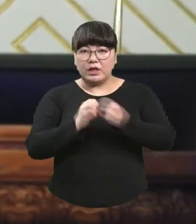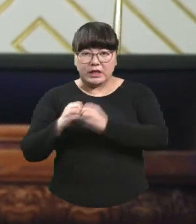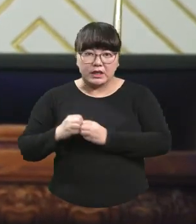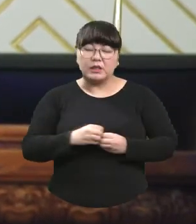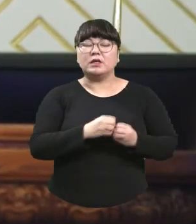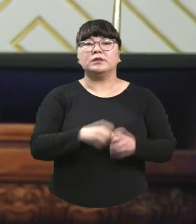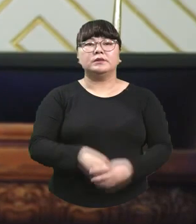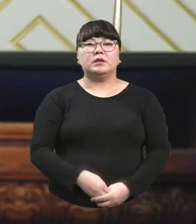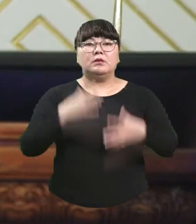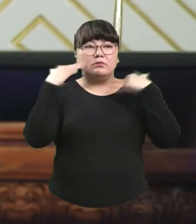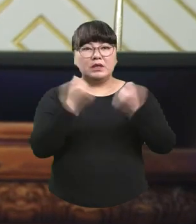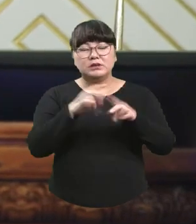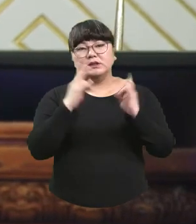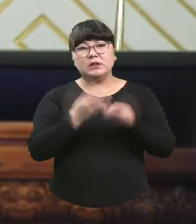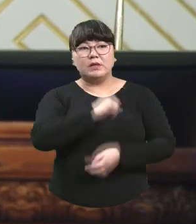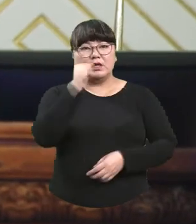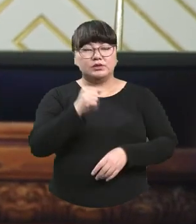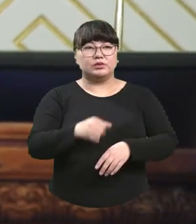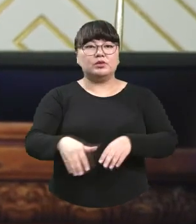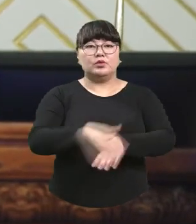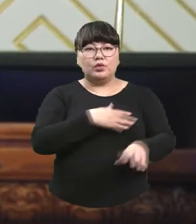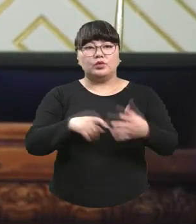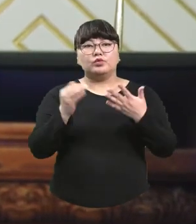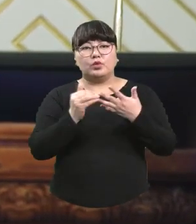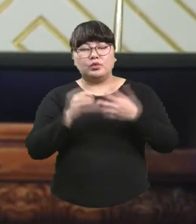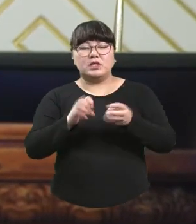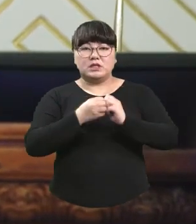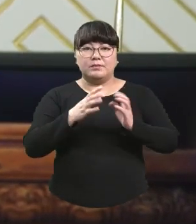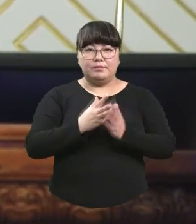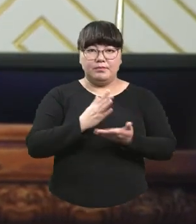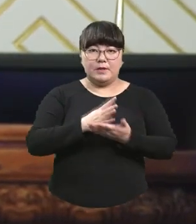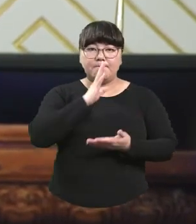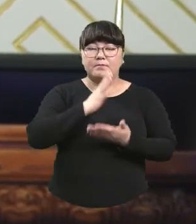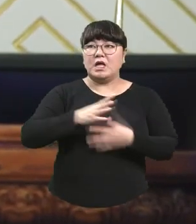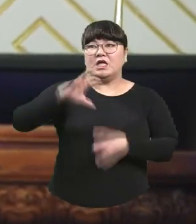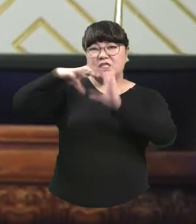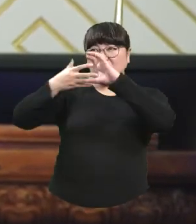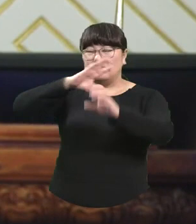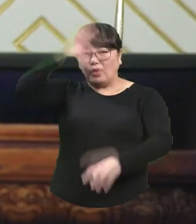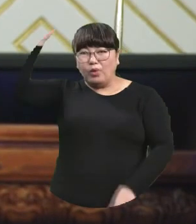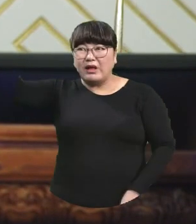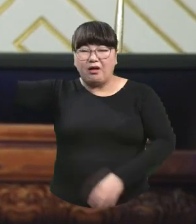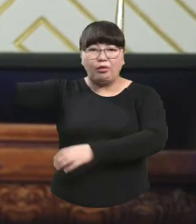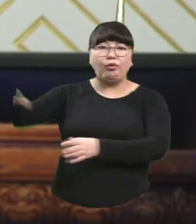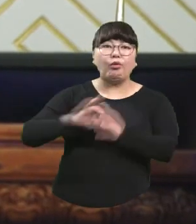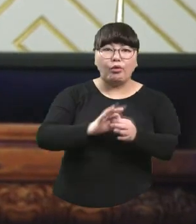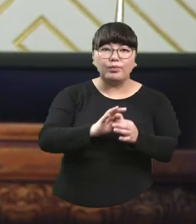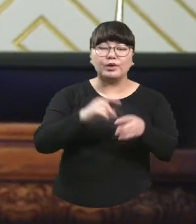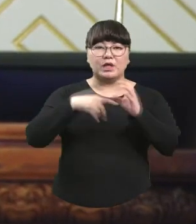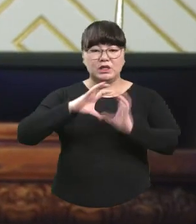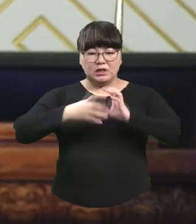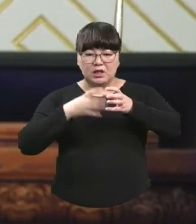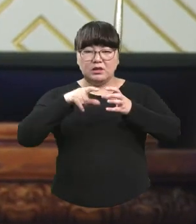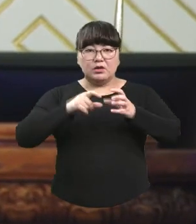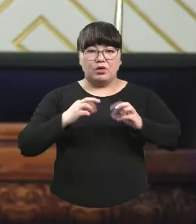ийж энэ малчдын нийгмийн асуудлыг дунд урт хугацаанд шийднэ. Дэлхийн дулаарл цаг уурын өөрчлөлтөөс шалтгаалаад